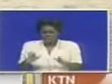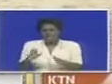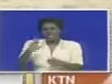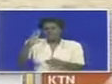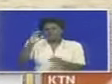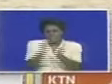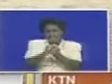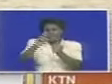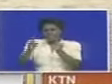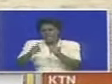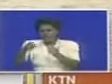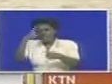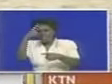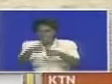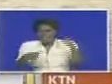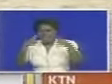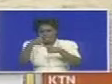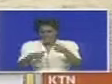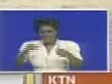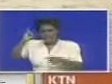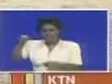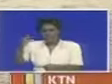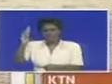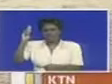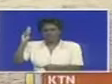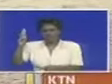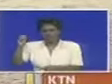10 kila mwaka. John Juma, KTN, bandarini Mombasa.